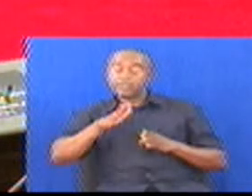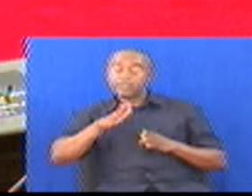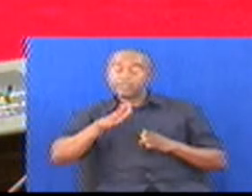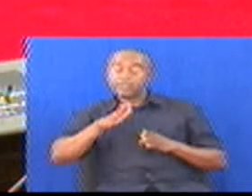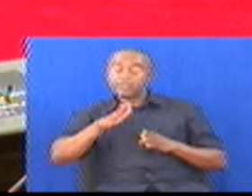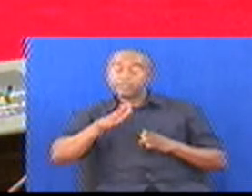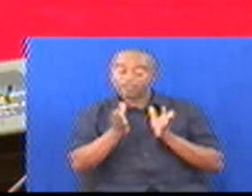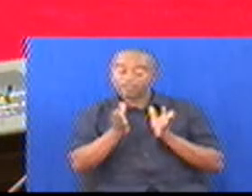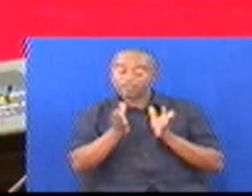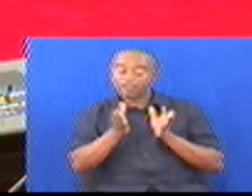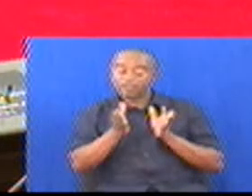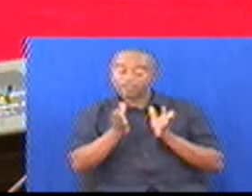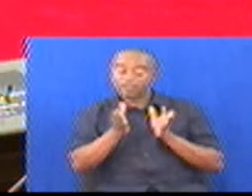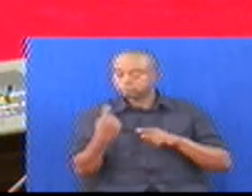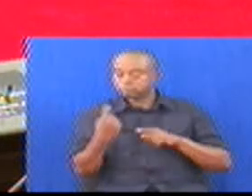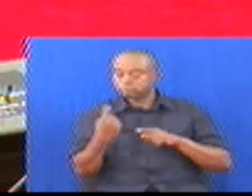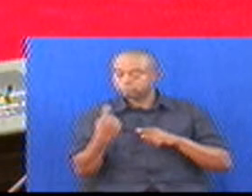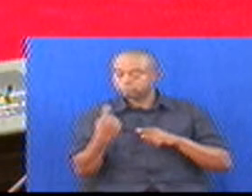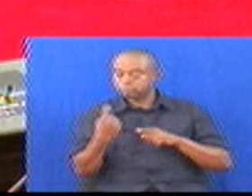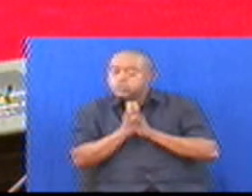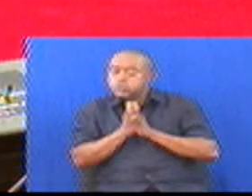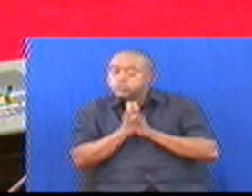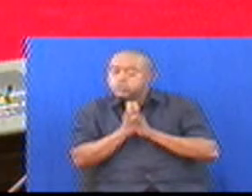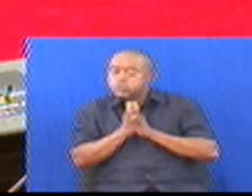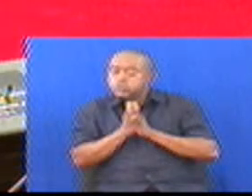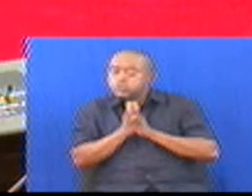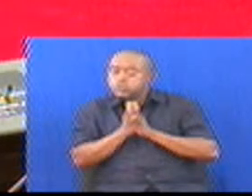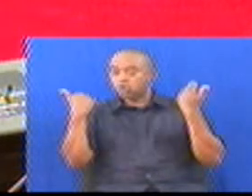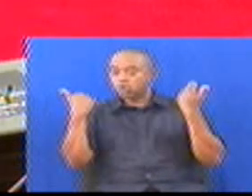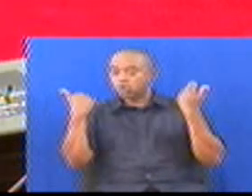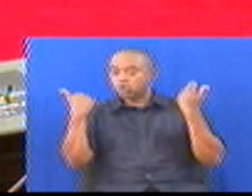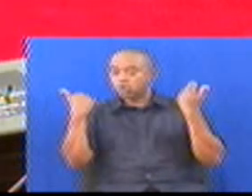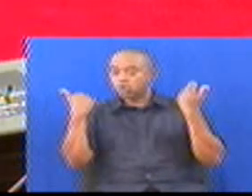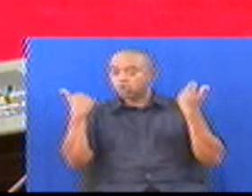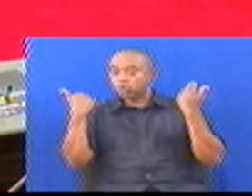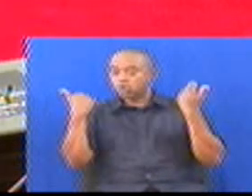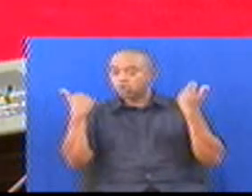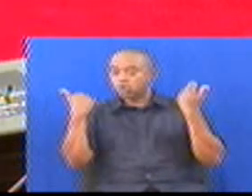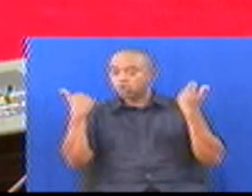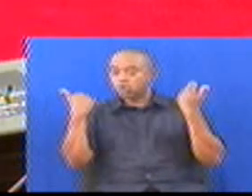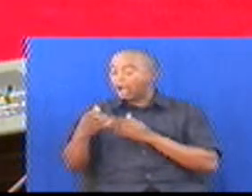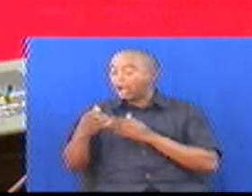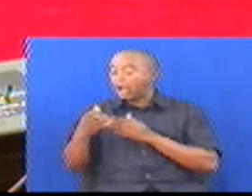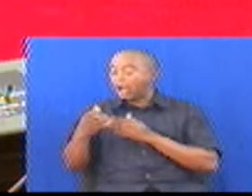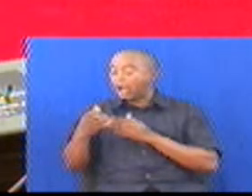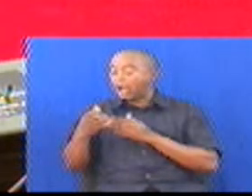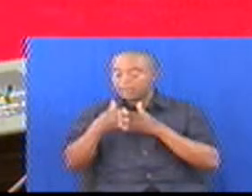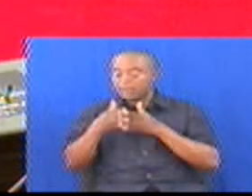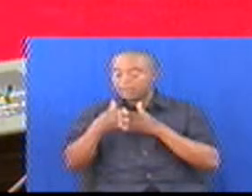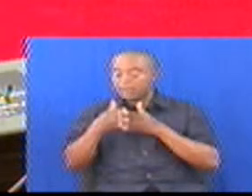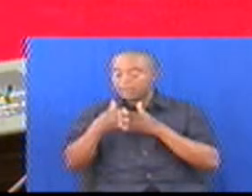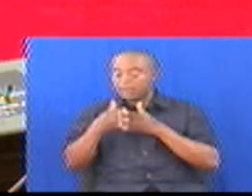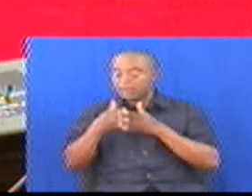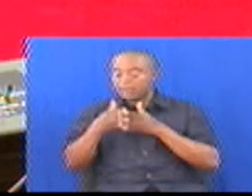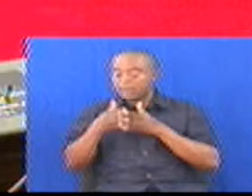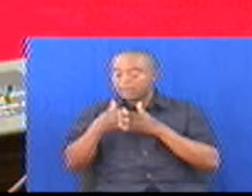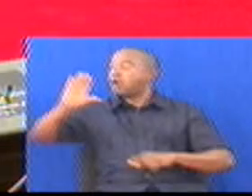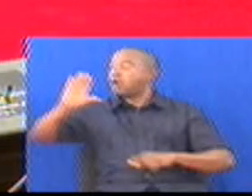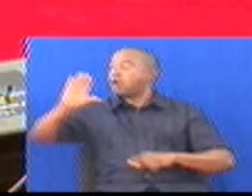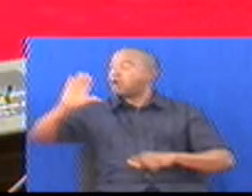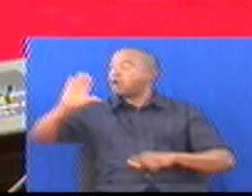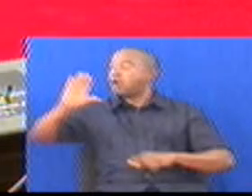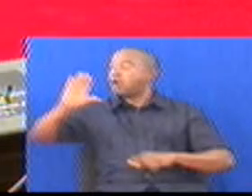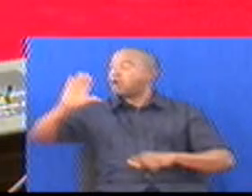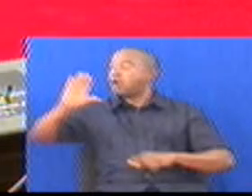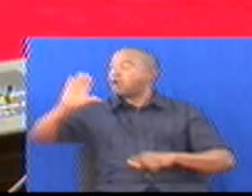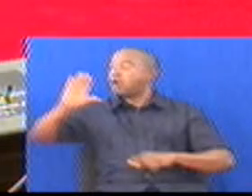fursa hii kuishukuru Benki ya Dunia kwa kutukopesha dola za Kimarekani milioni 500 sawa na